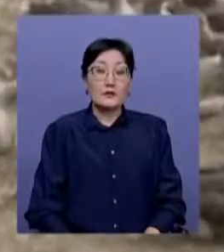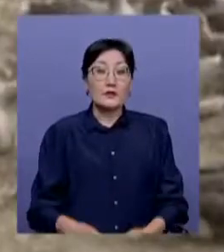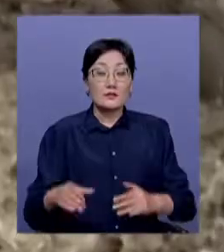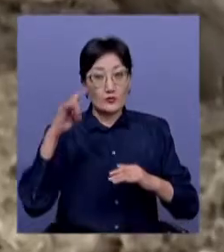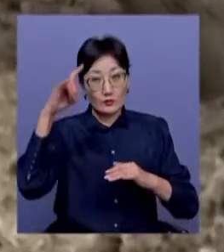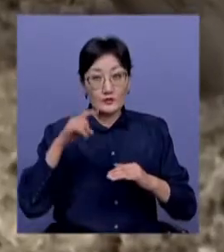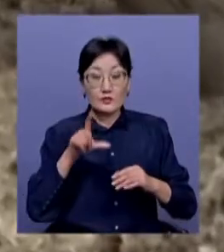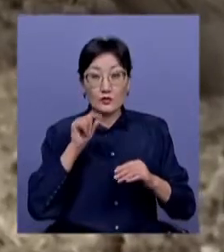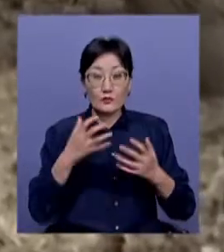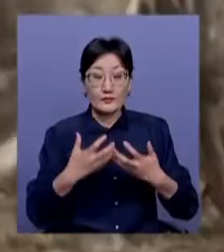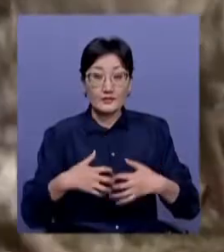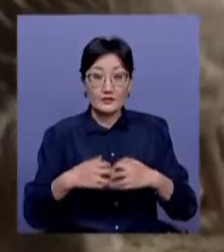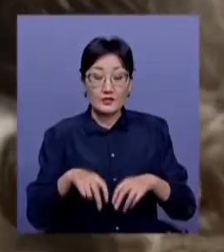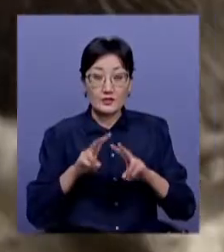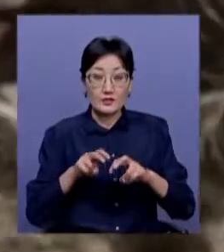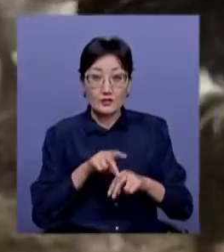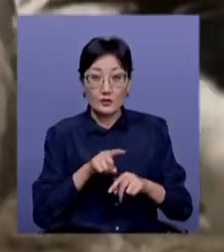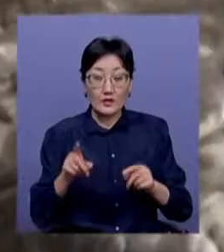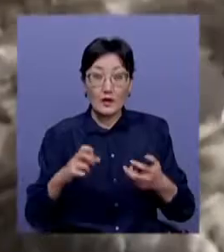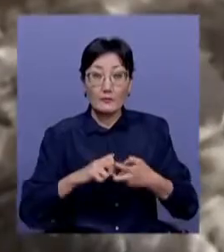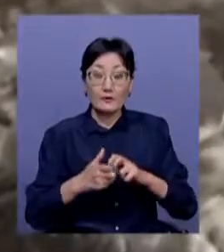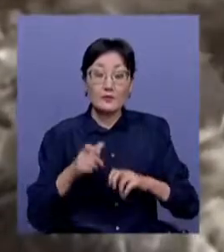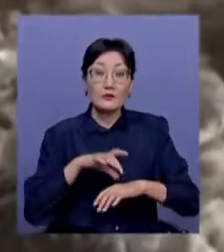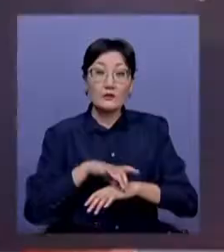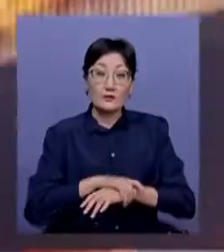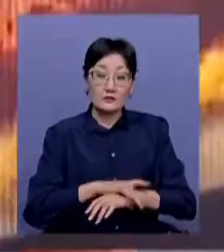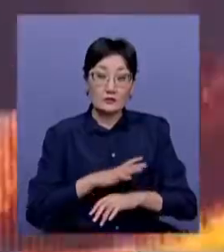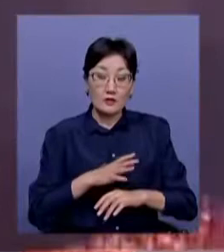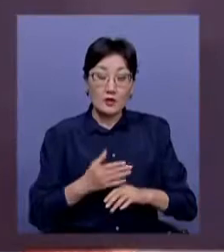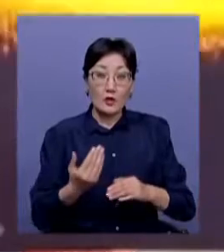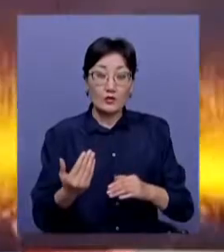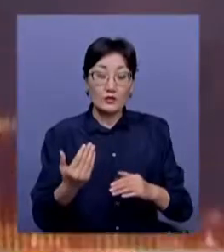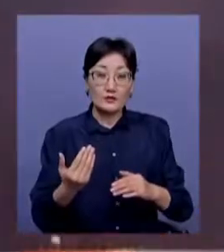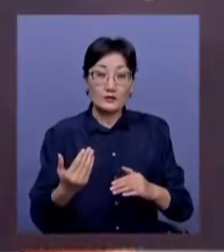Елімізде құс фабрикаларын тексеру кезінде қандай олқылықтар анықталды? Оларға